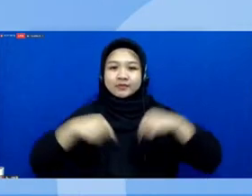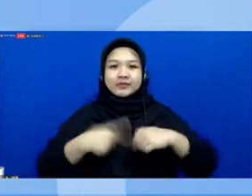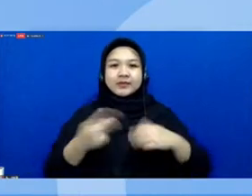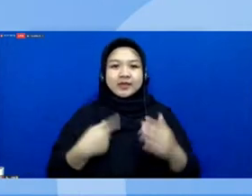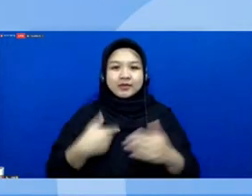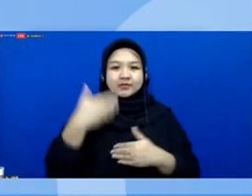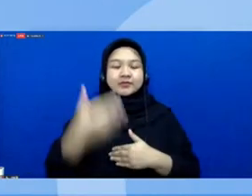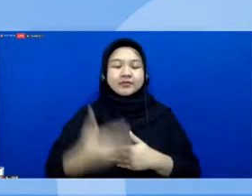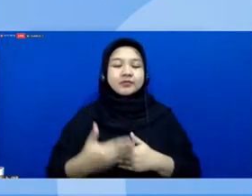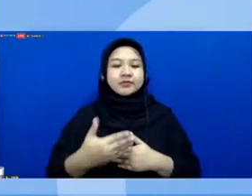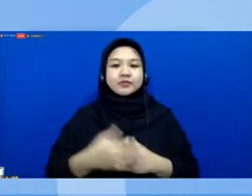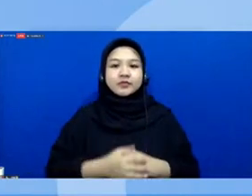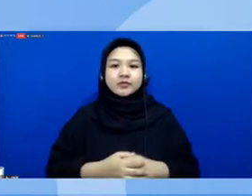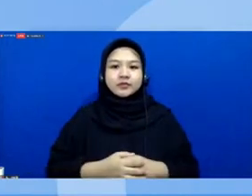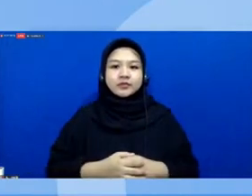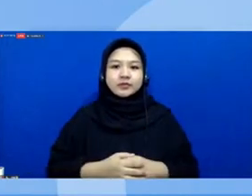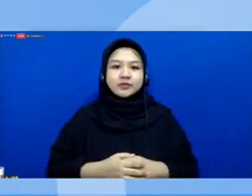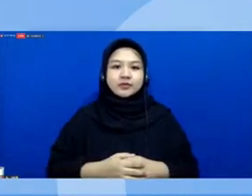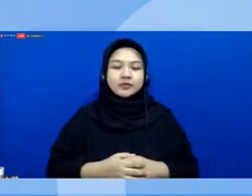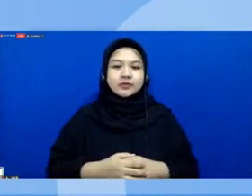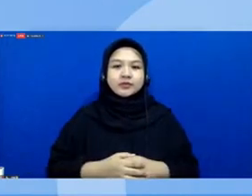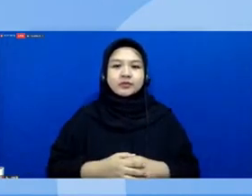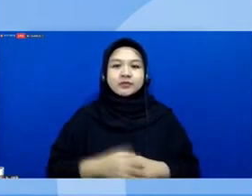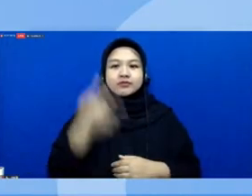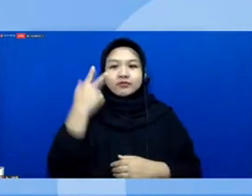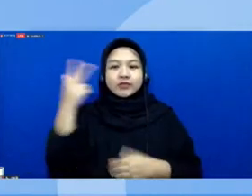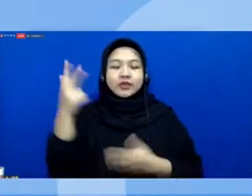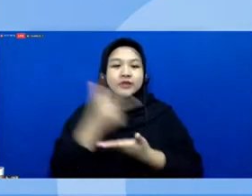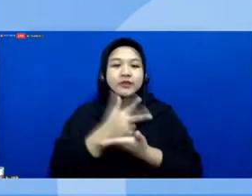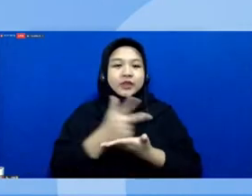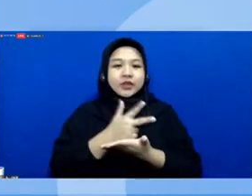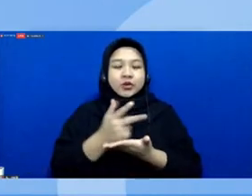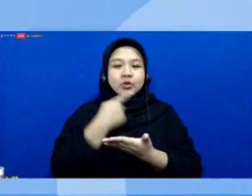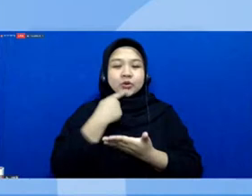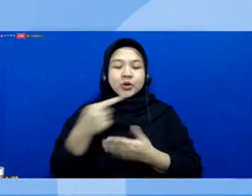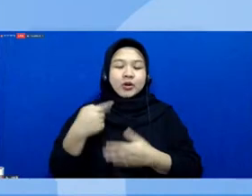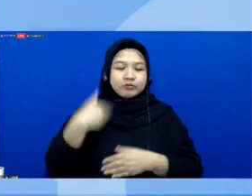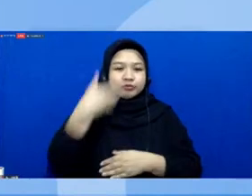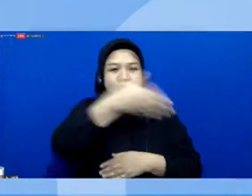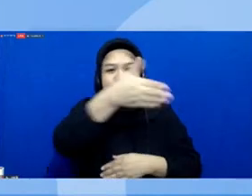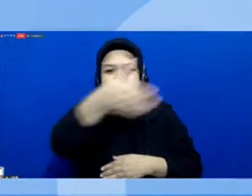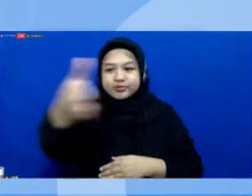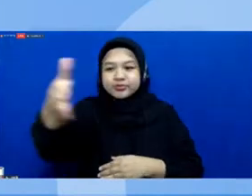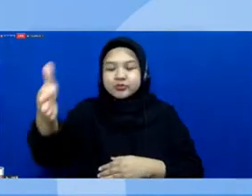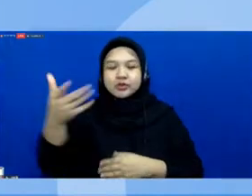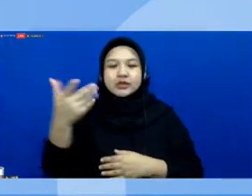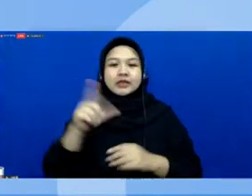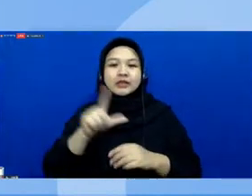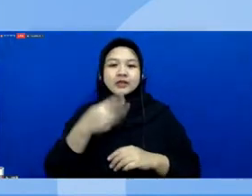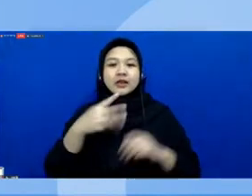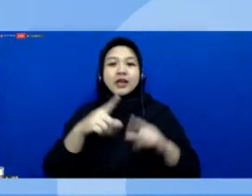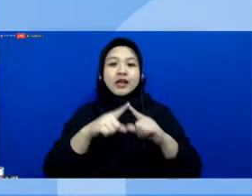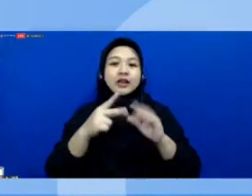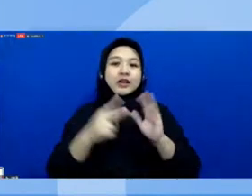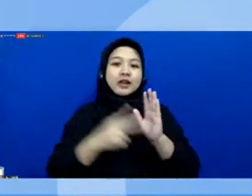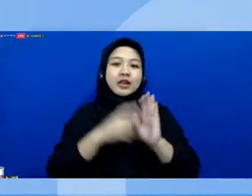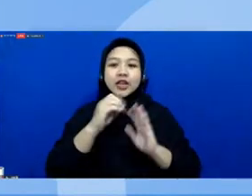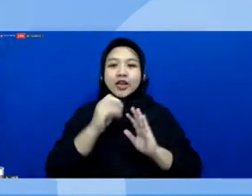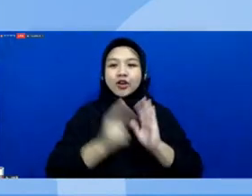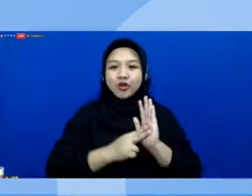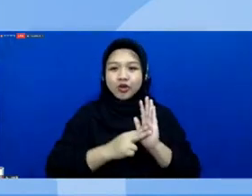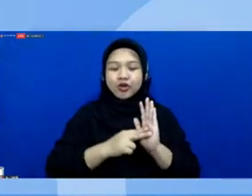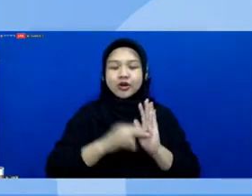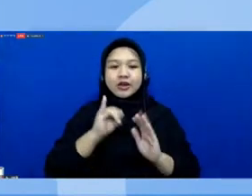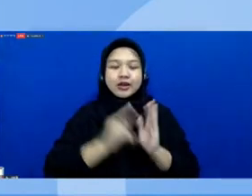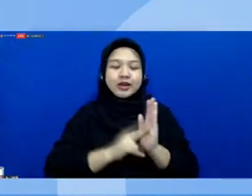sesi selanjutnya, yaitu pemutaran video terkait dengan penjangkauan yang sudah dilakukan oleh Lean On by InvestDM dan